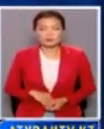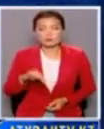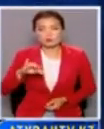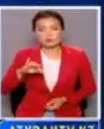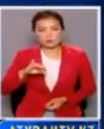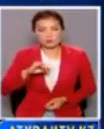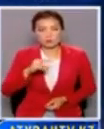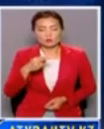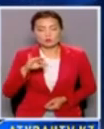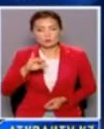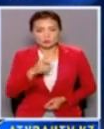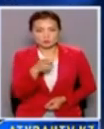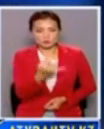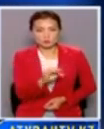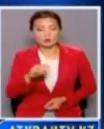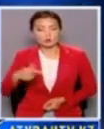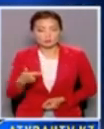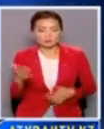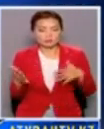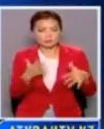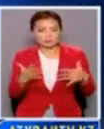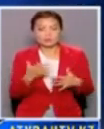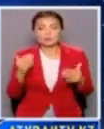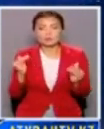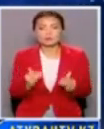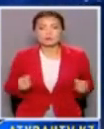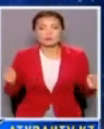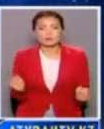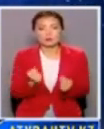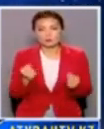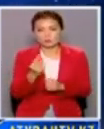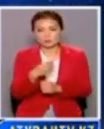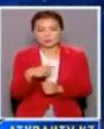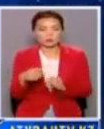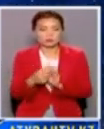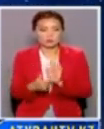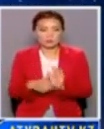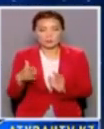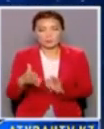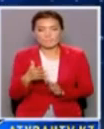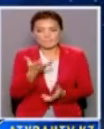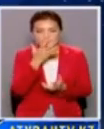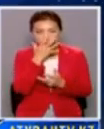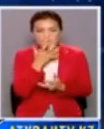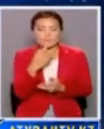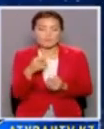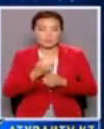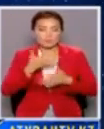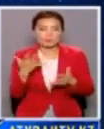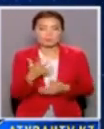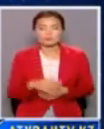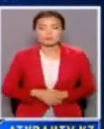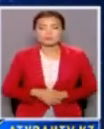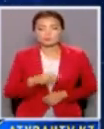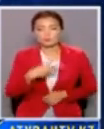батыс суық антициклоны ығысып келіп, ауа температурасы түнде 12-17, солтүстікте 9 жылы, күндіз 25-30,